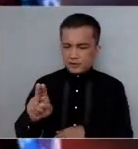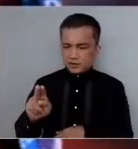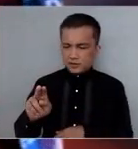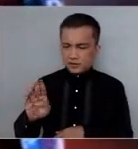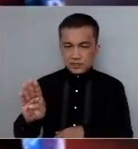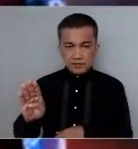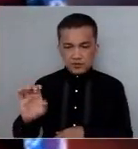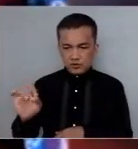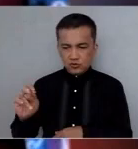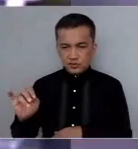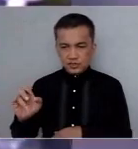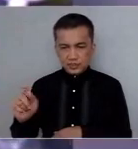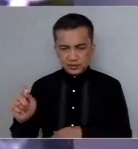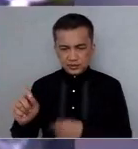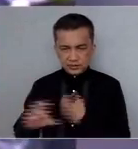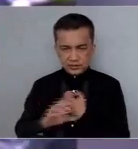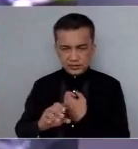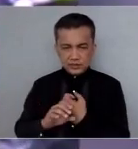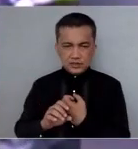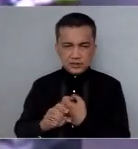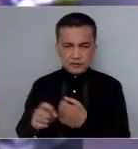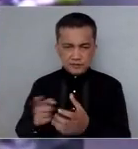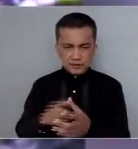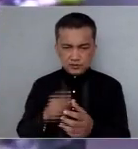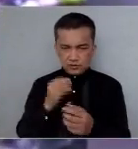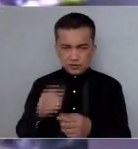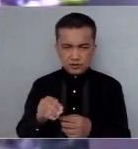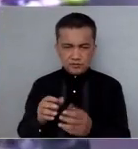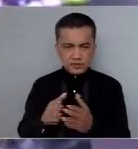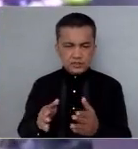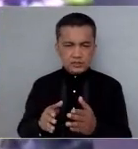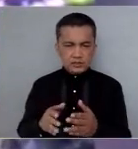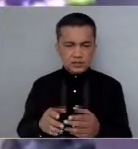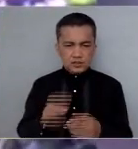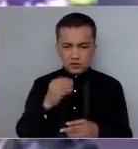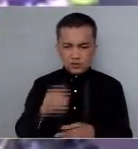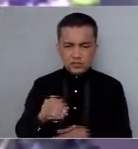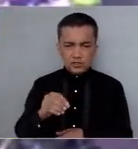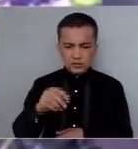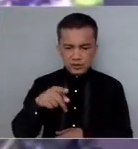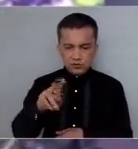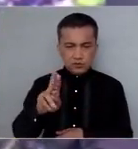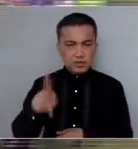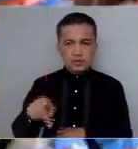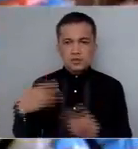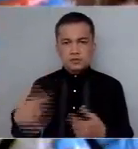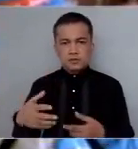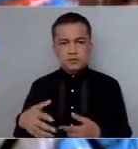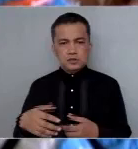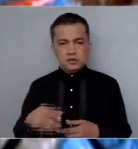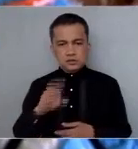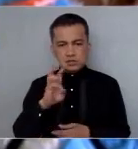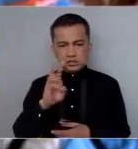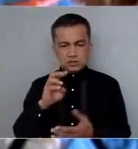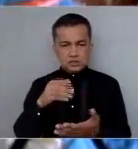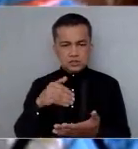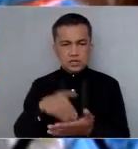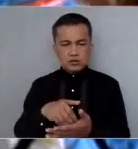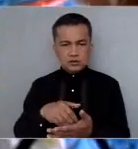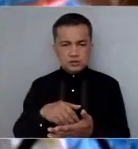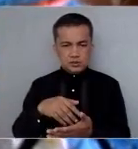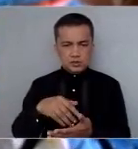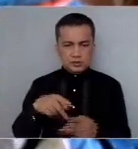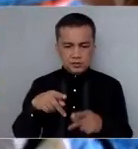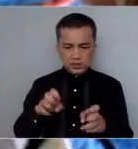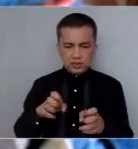unang mga order. Big break ng kanyang negosyo ang order ng Polytechnic University of the Philippines na 16,000 PE